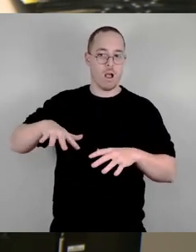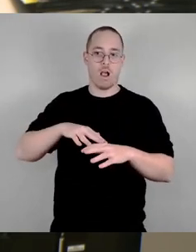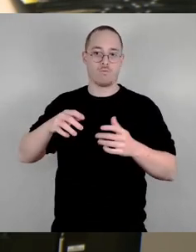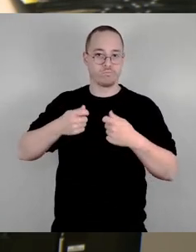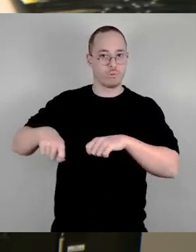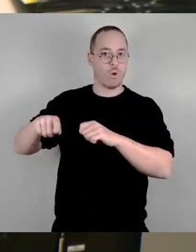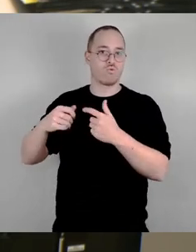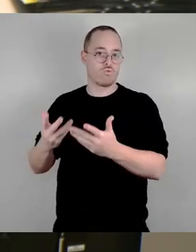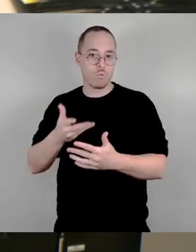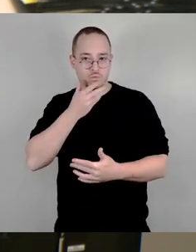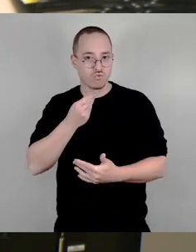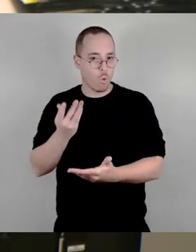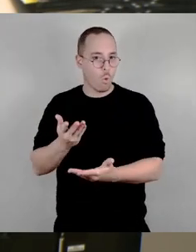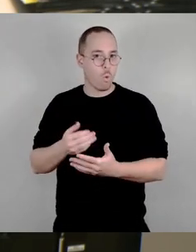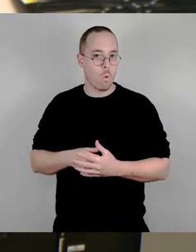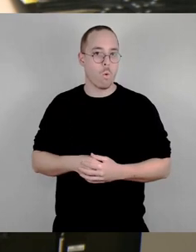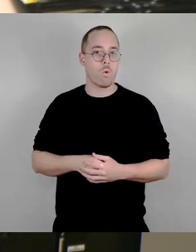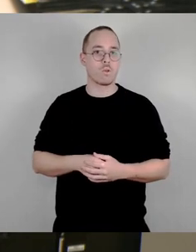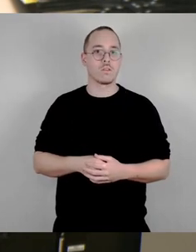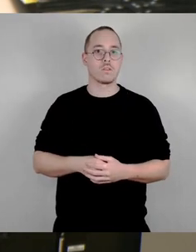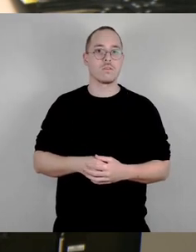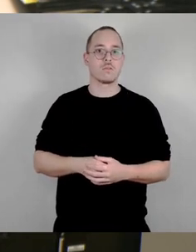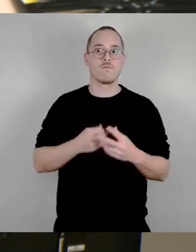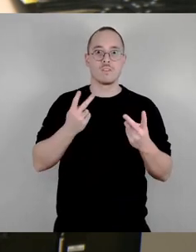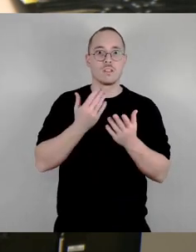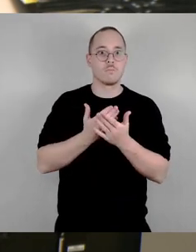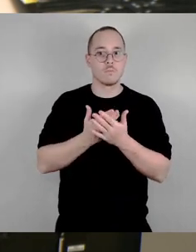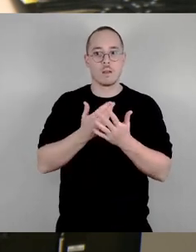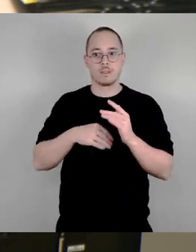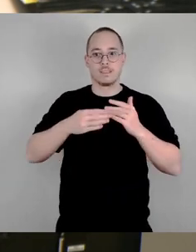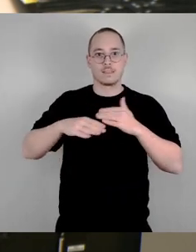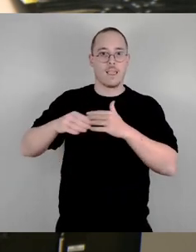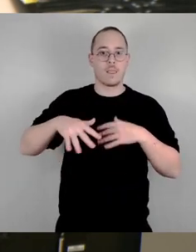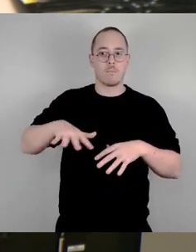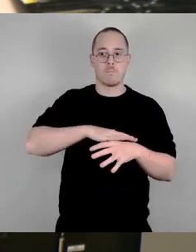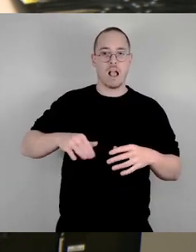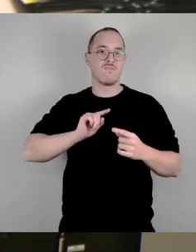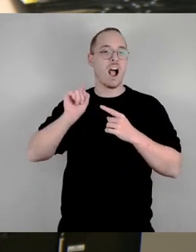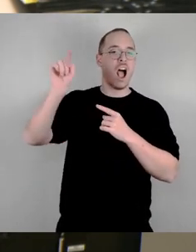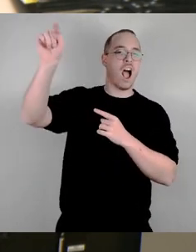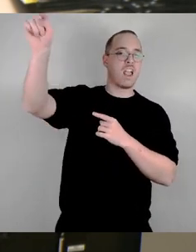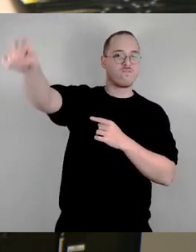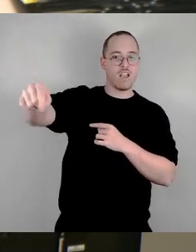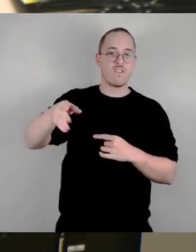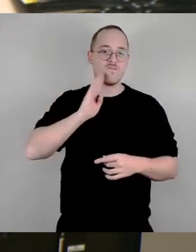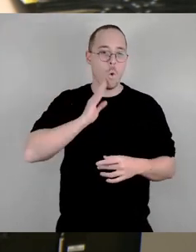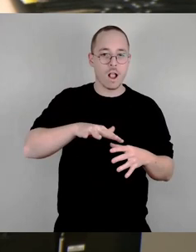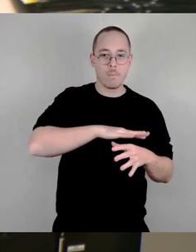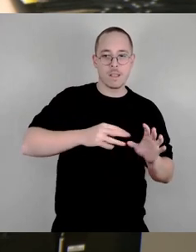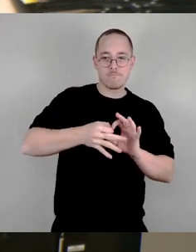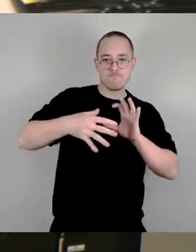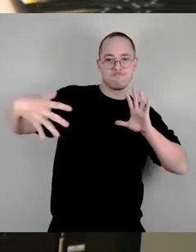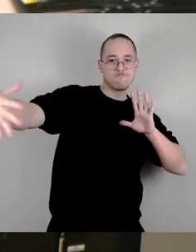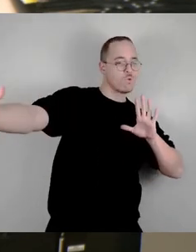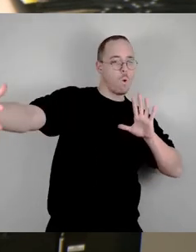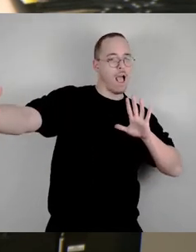Skaterinnen weit weg von Wohnquartieren in Gewerbegebiete oder andere abgelegene Bereiche zu verbannen, muss verlassen werden. Wie auch schon